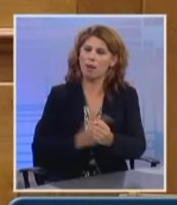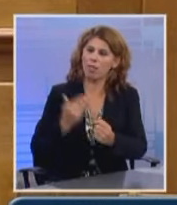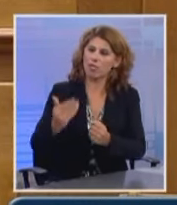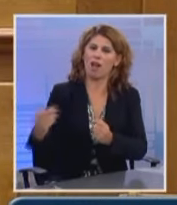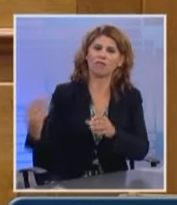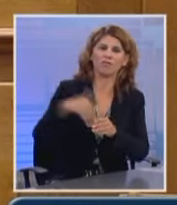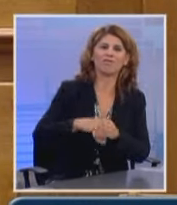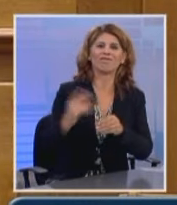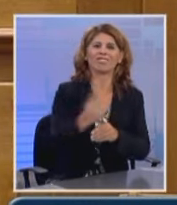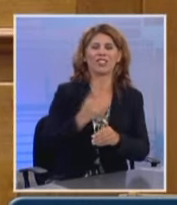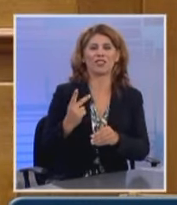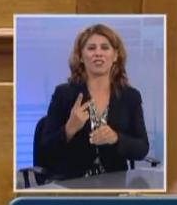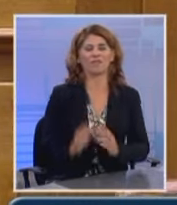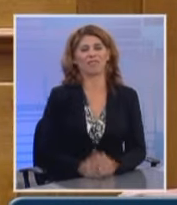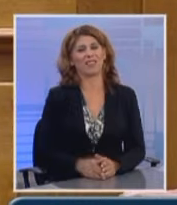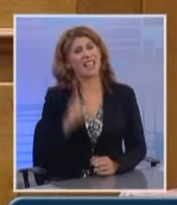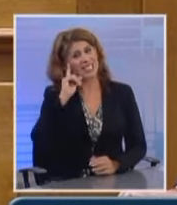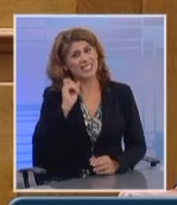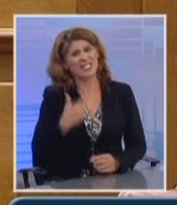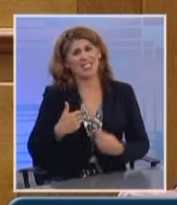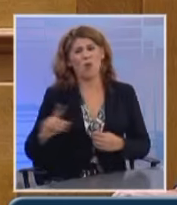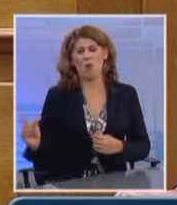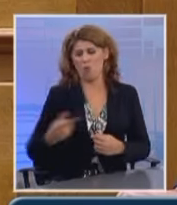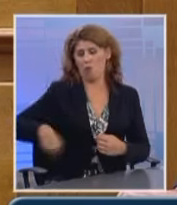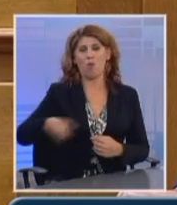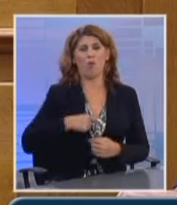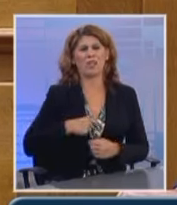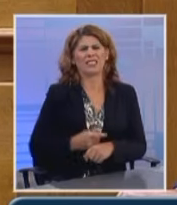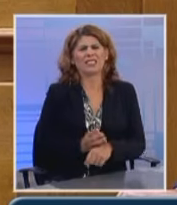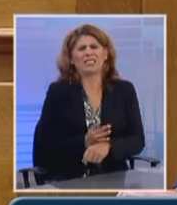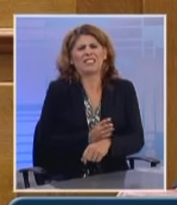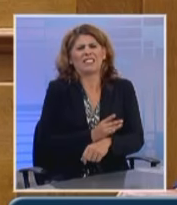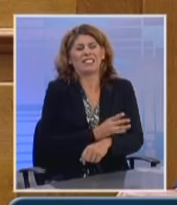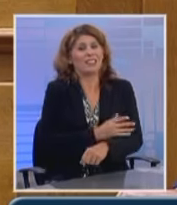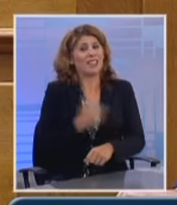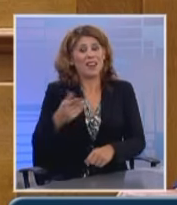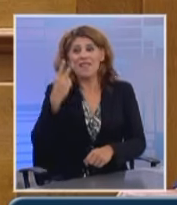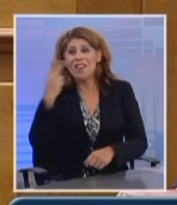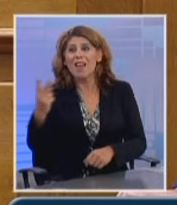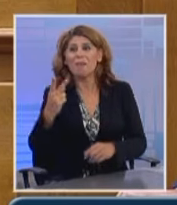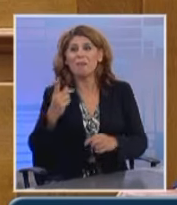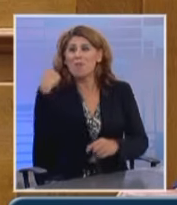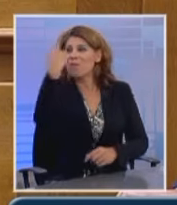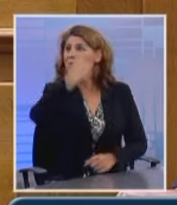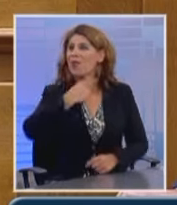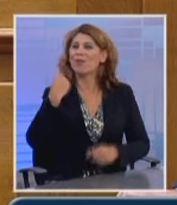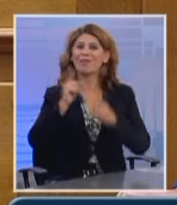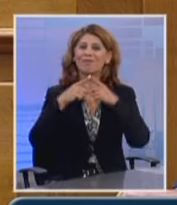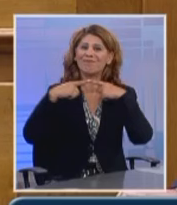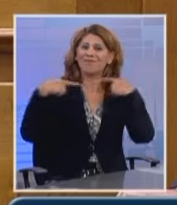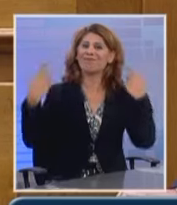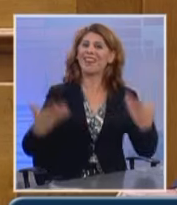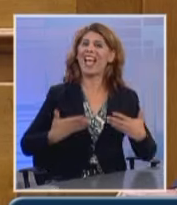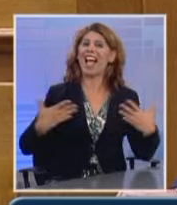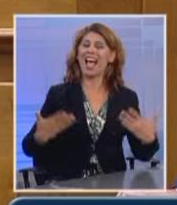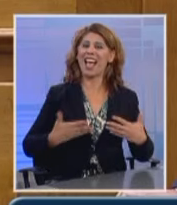Ξέρετε, συγκινούμαστε από τη χαρά που βλέπουμε στα πρόσωπά σας. Και είναι